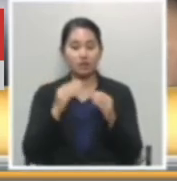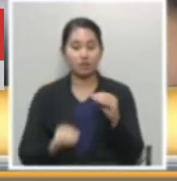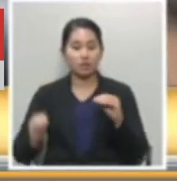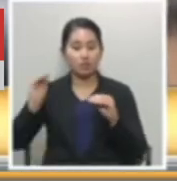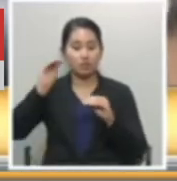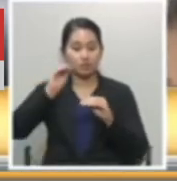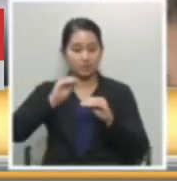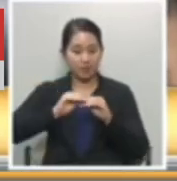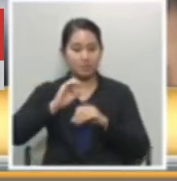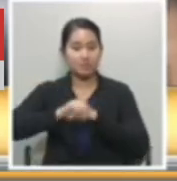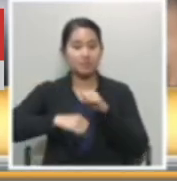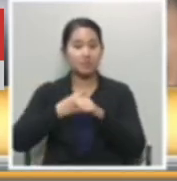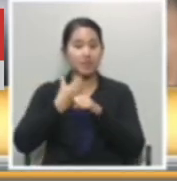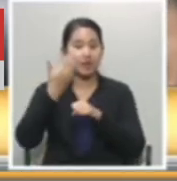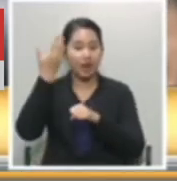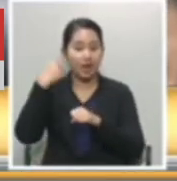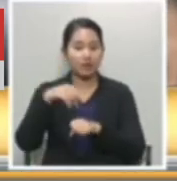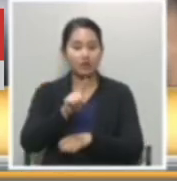แล้วเนี่ย